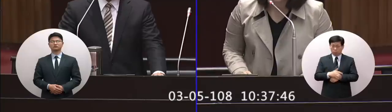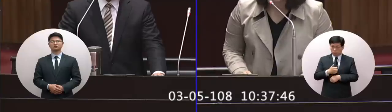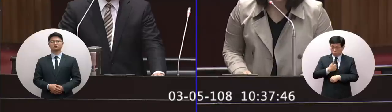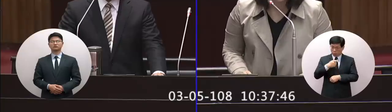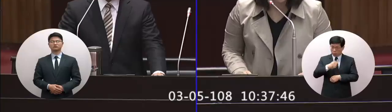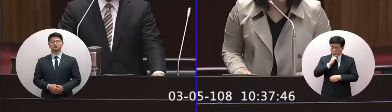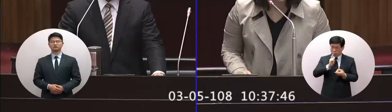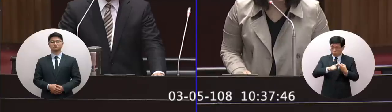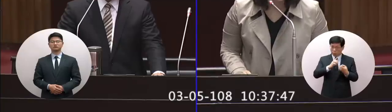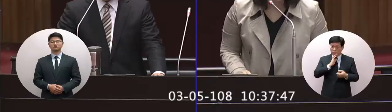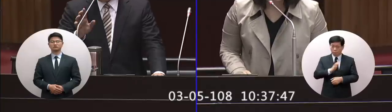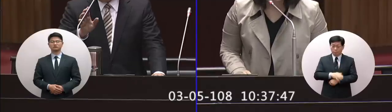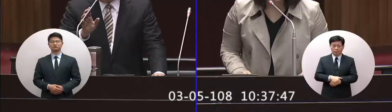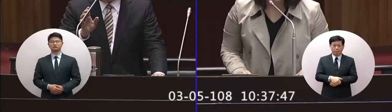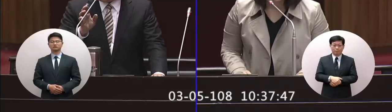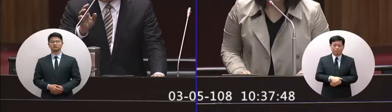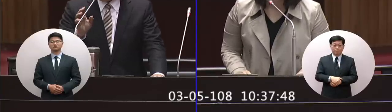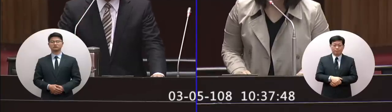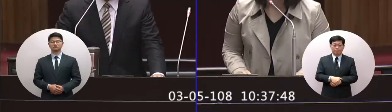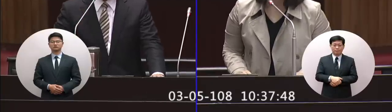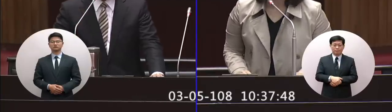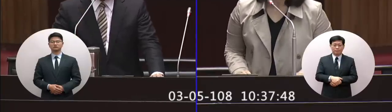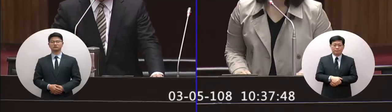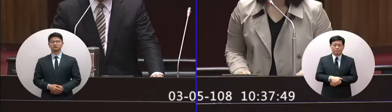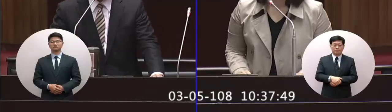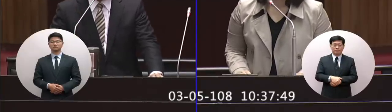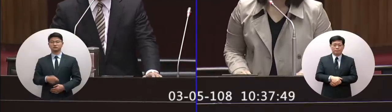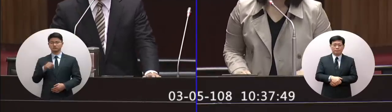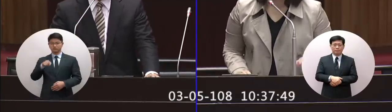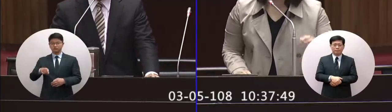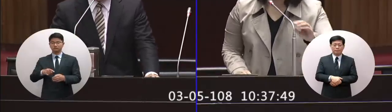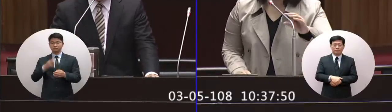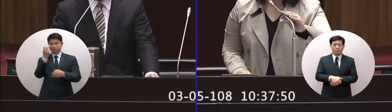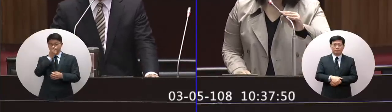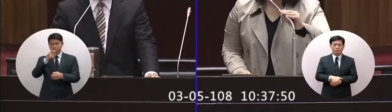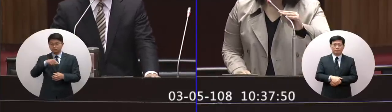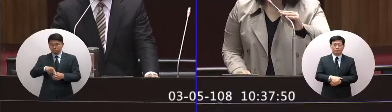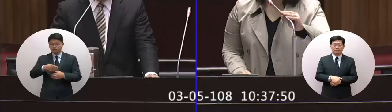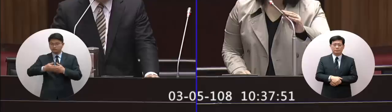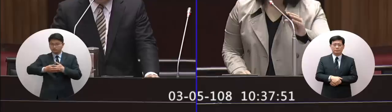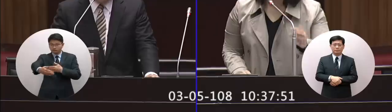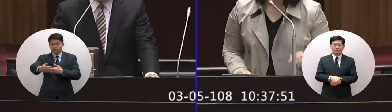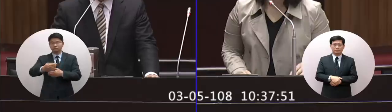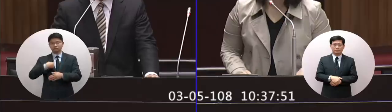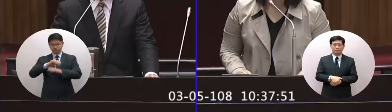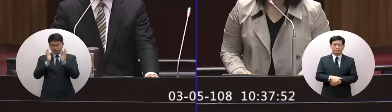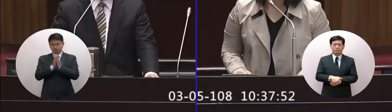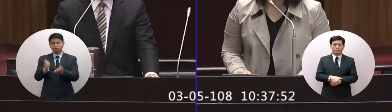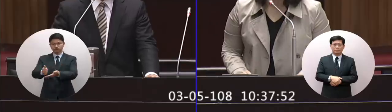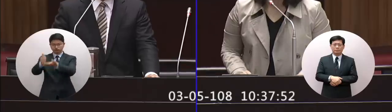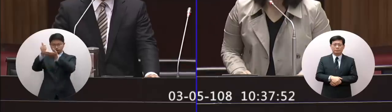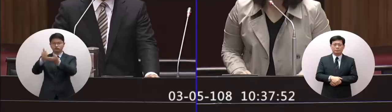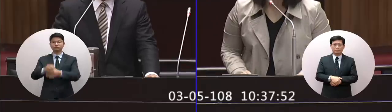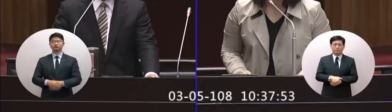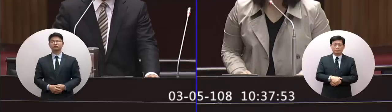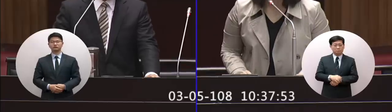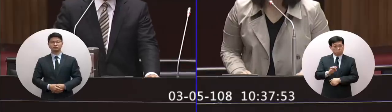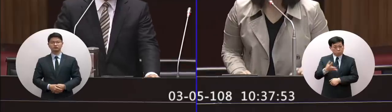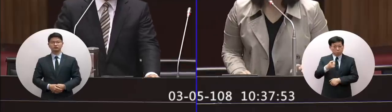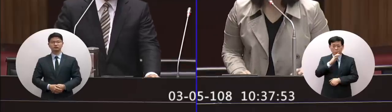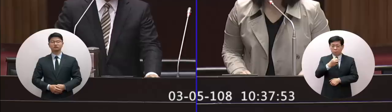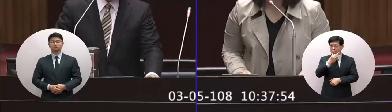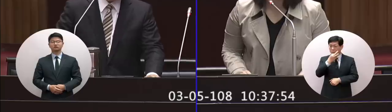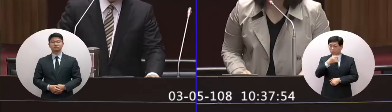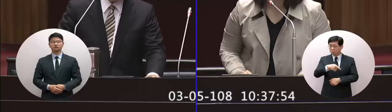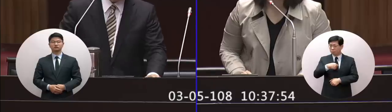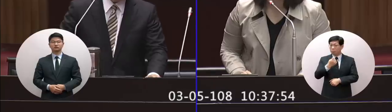这样子的一个态度吗？ 贵院审议的如何运作，我们都完全尊重。 因为什么大